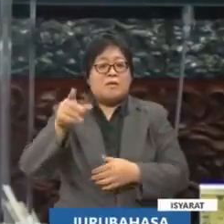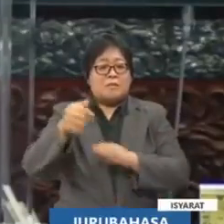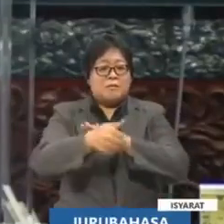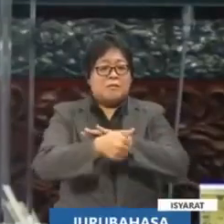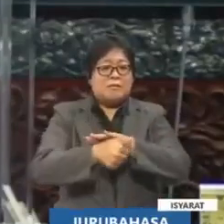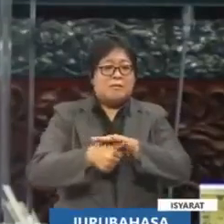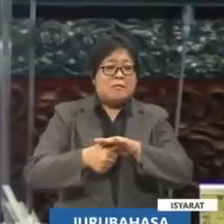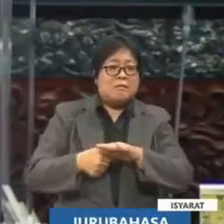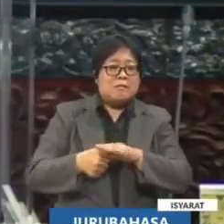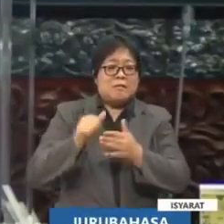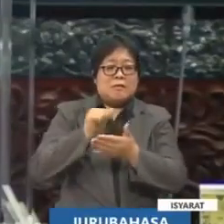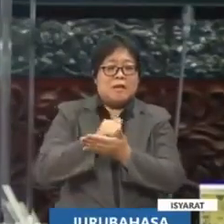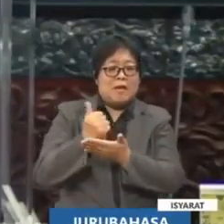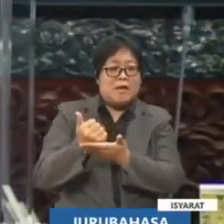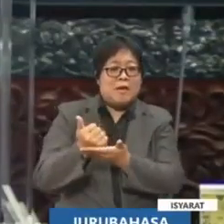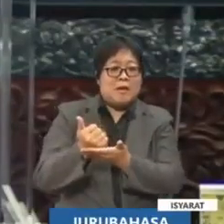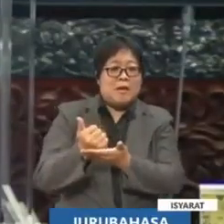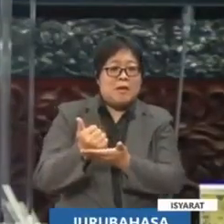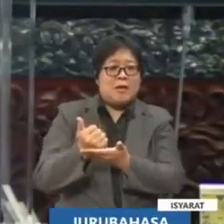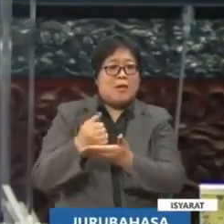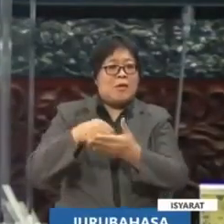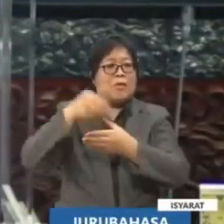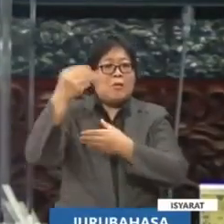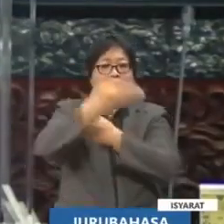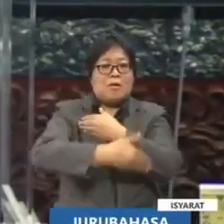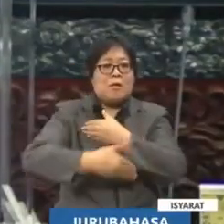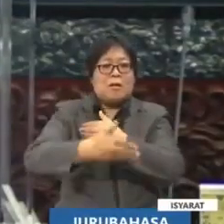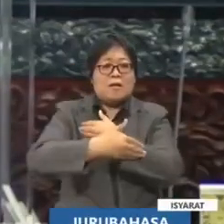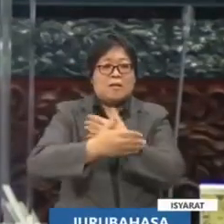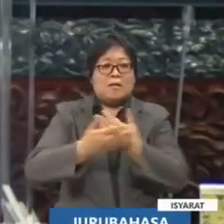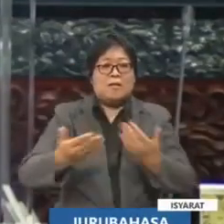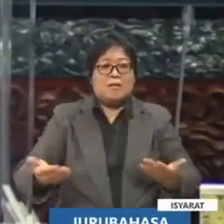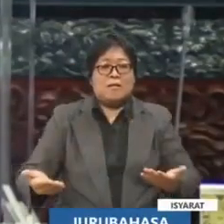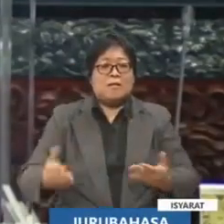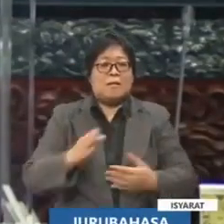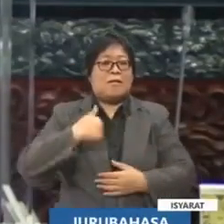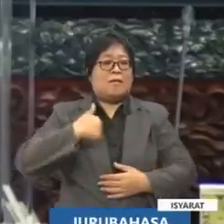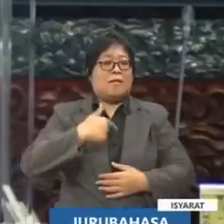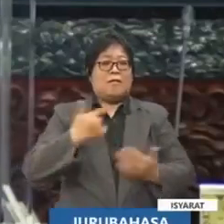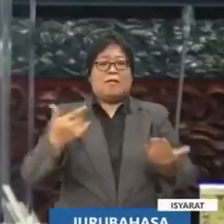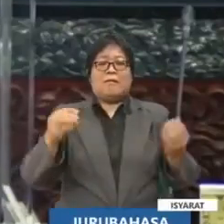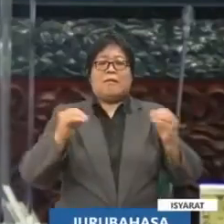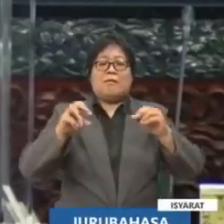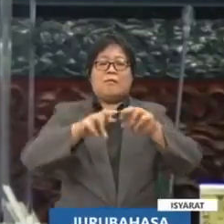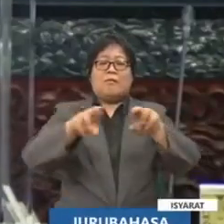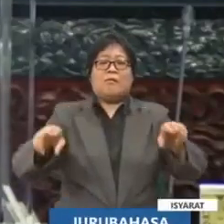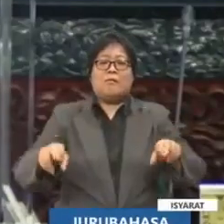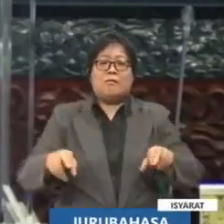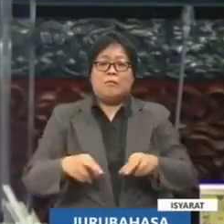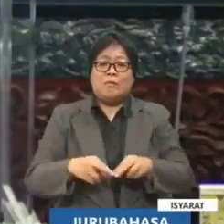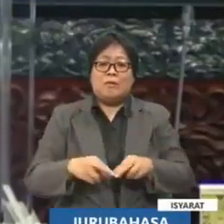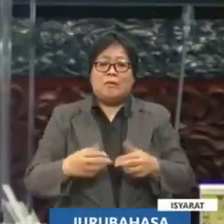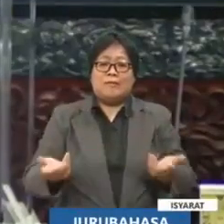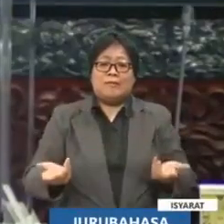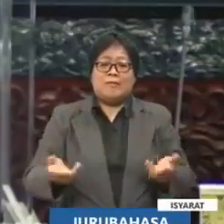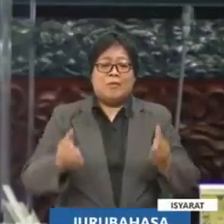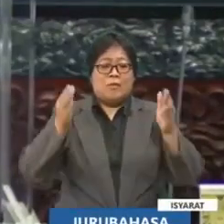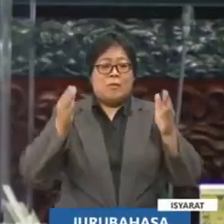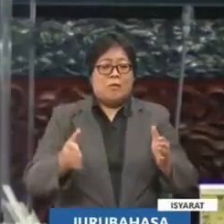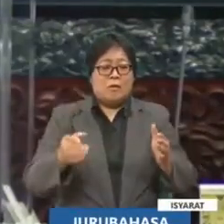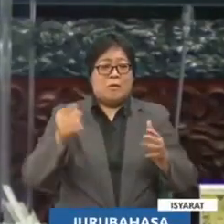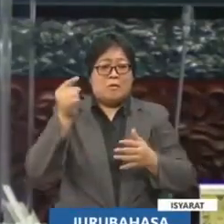hidden accounts di offshore companies dan kita tidak beri ruang kepada orang